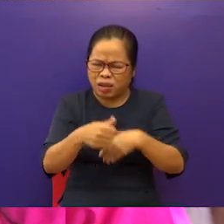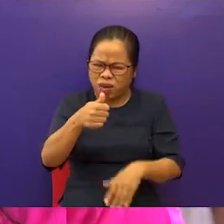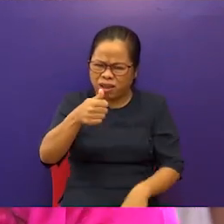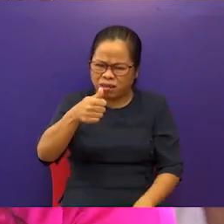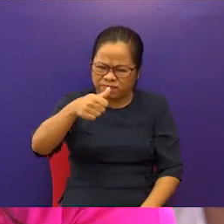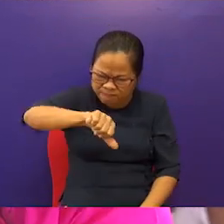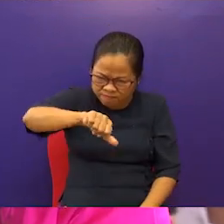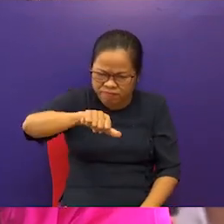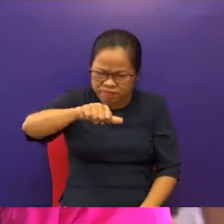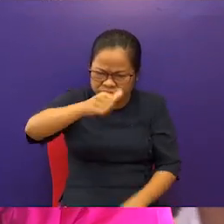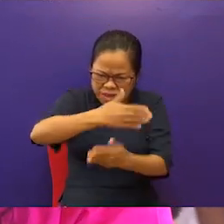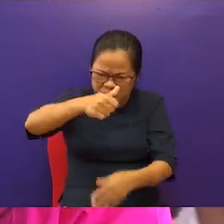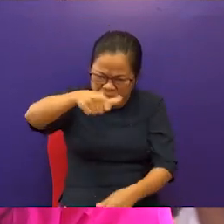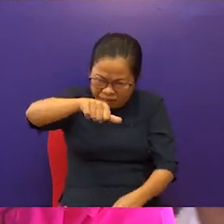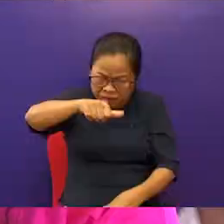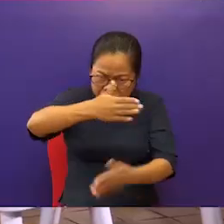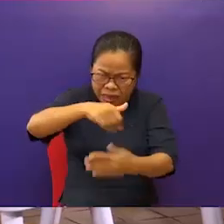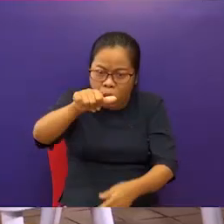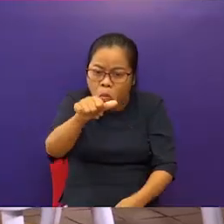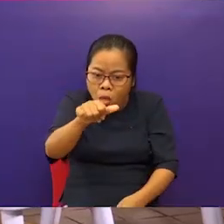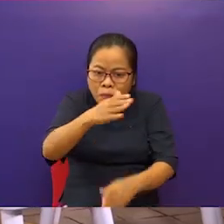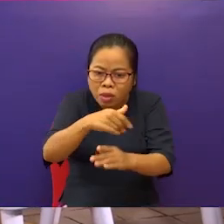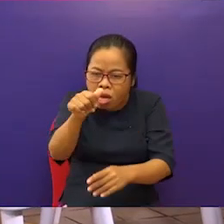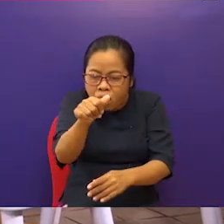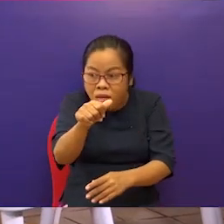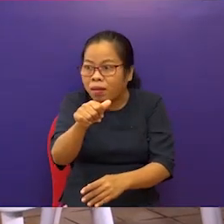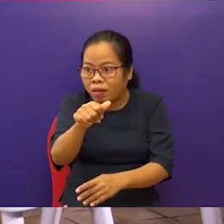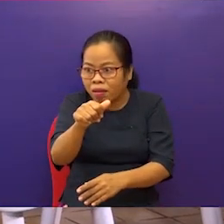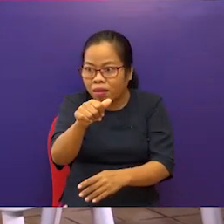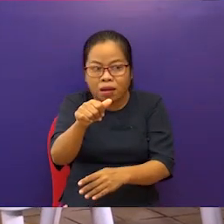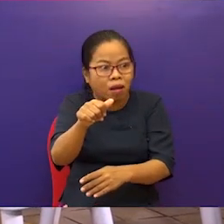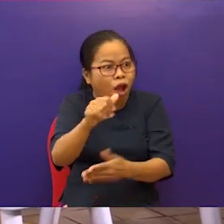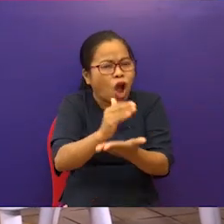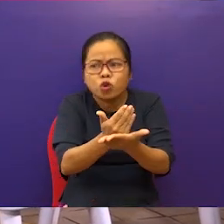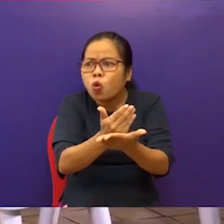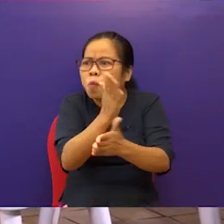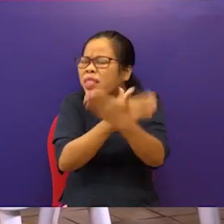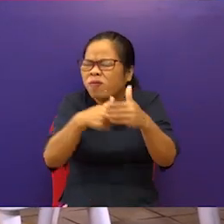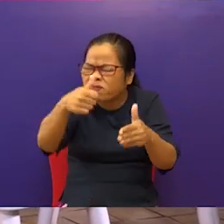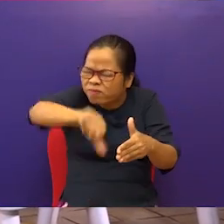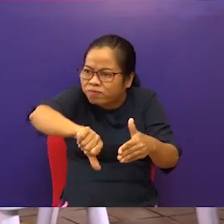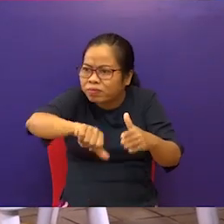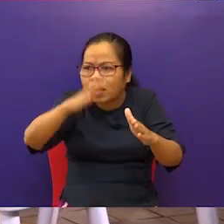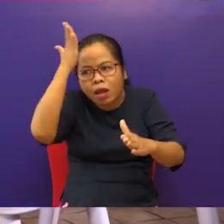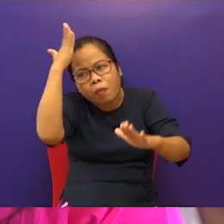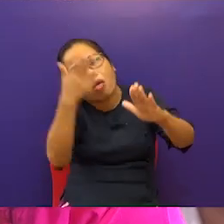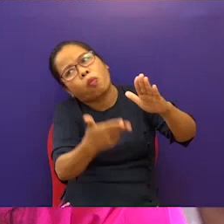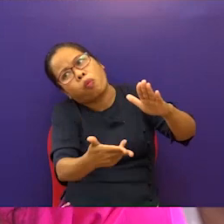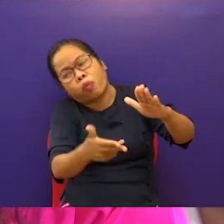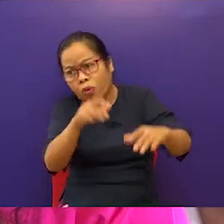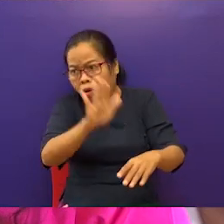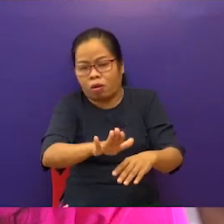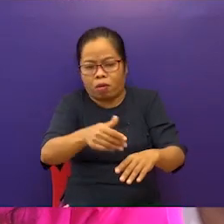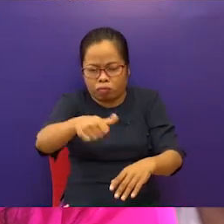ဟုတ်ဘူးရှင်။ကျွန်မတို့ကမတန်ဆွမ်းမှုအဆင့်ကဘလောက်ရှိတယ်လဲဆိုတာကိုကြည့်ပြီးတော့မှဒါကိုရလာမှသာဒီဘယ်လိုပြောမလဲသူ့